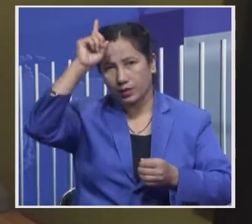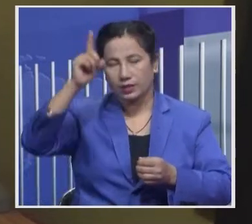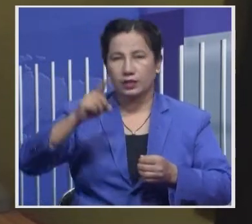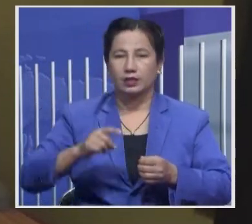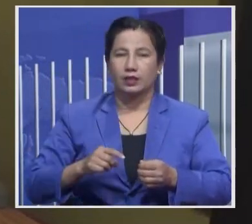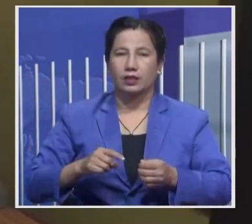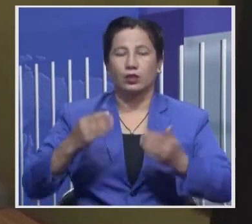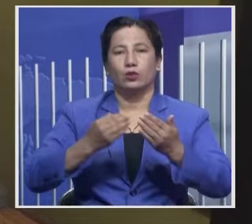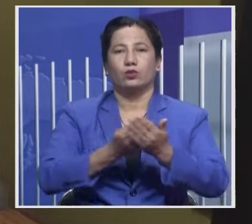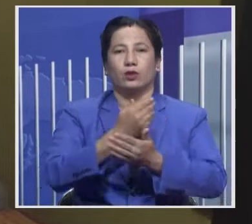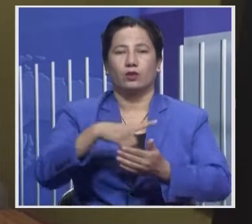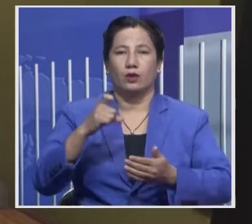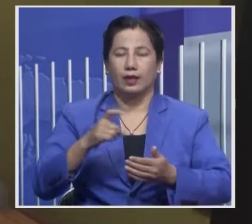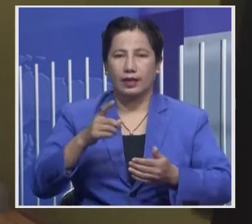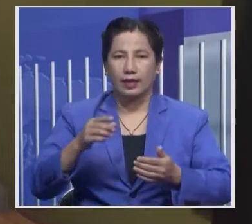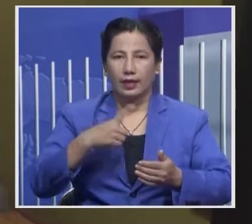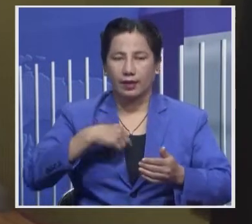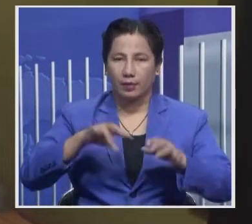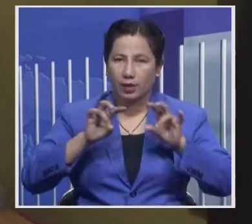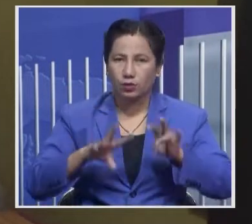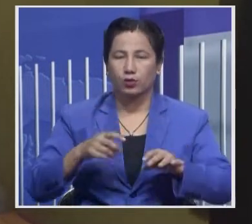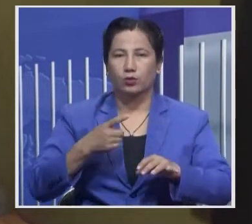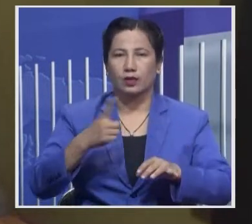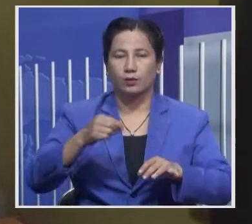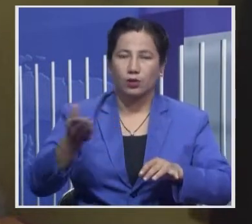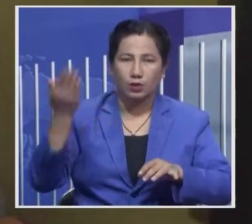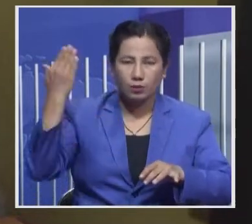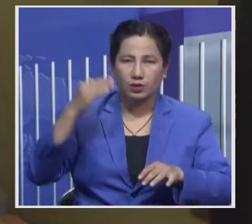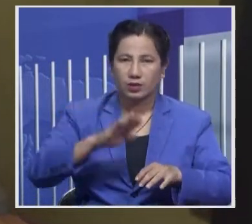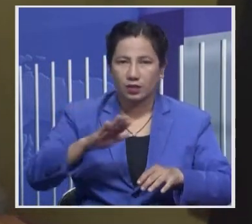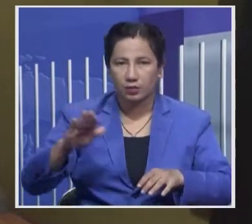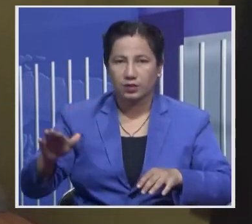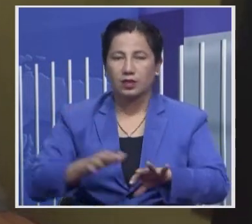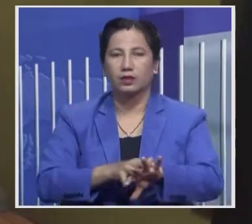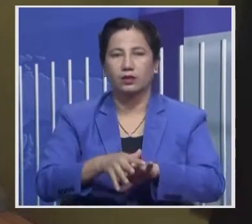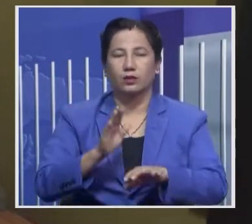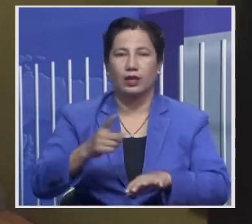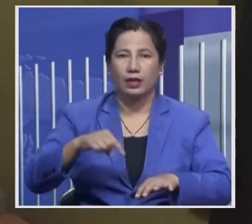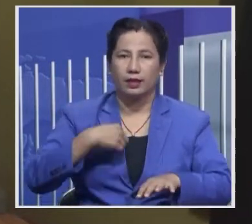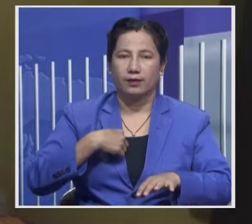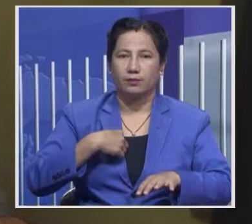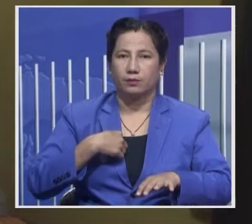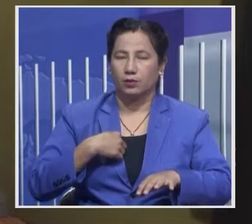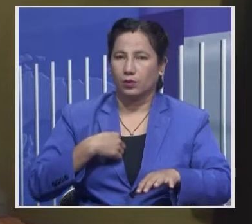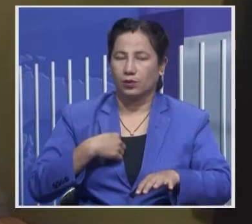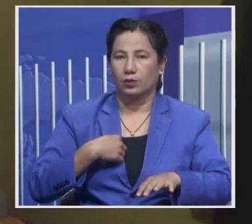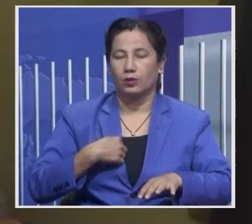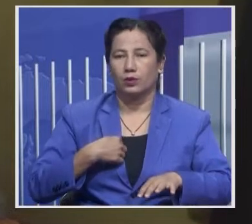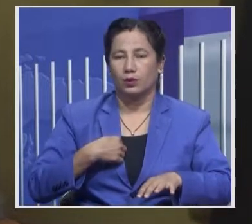जोगाउनको लागि हामीले छोड्यो भने हाम्रो पछिको पिढी बालबच्चाहरूले हाम्रो सहना बहना